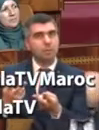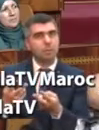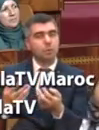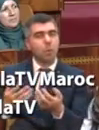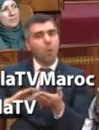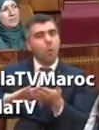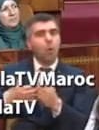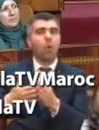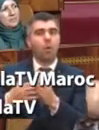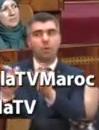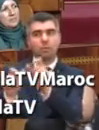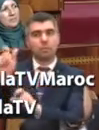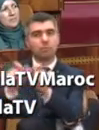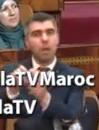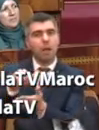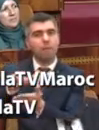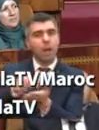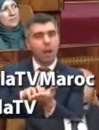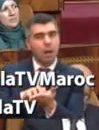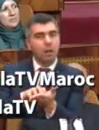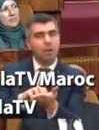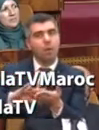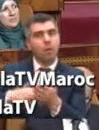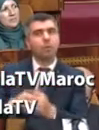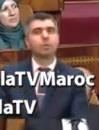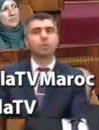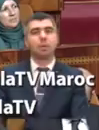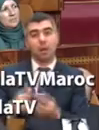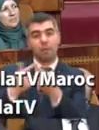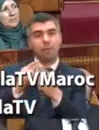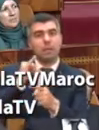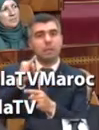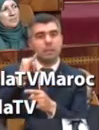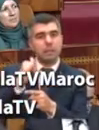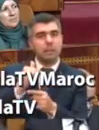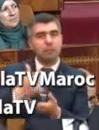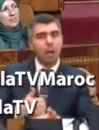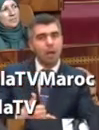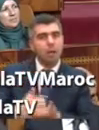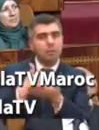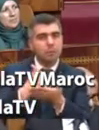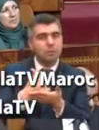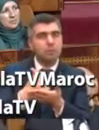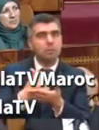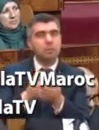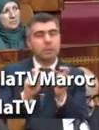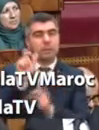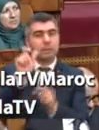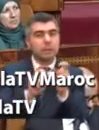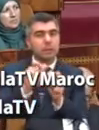امال انكم غادي تتدخلوا كيف ما هي العاده لصالح هاد الناس وخصوصا الفلاحه